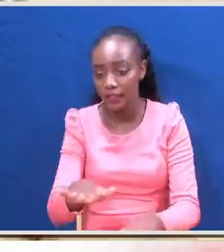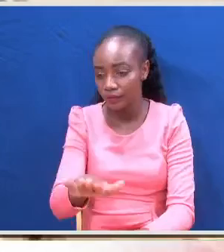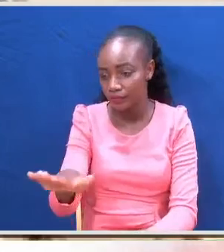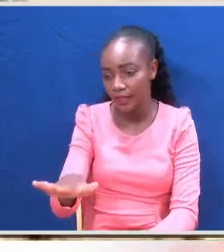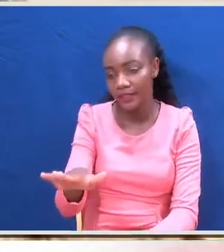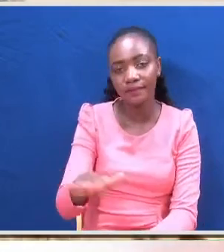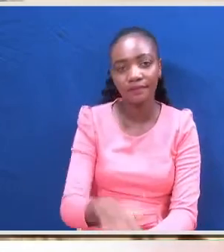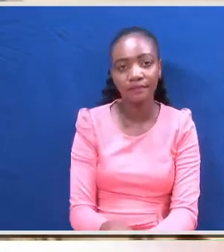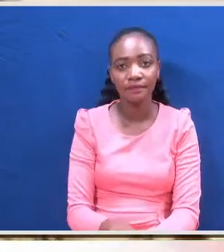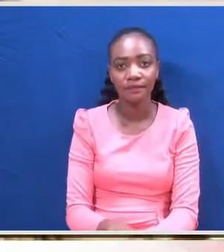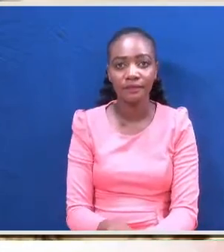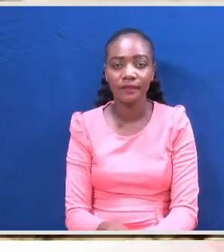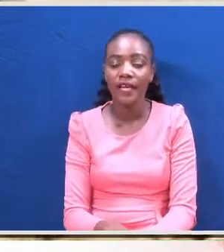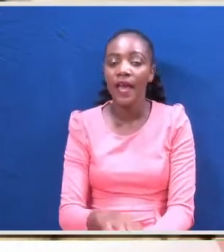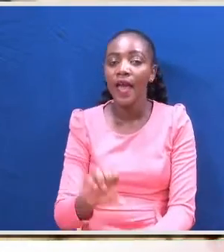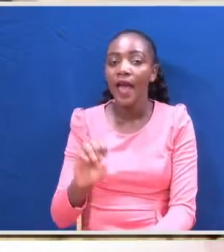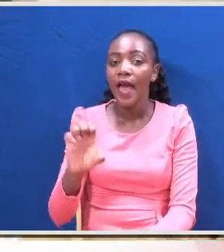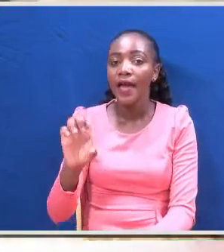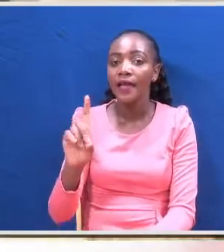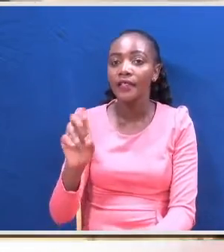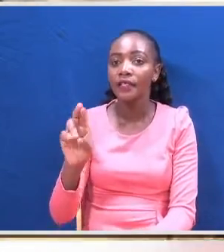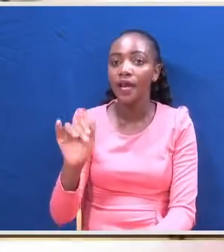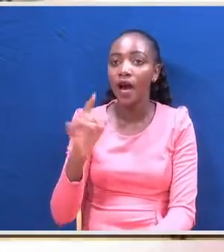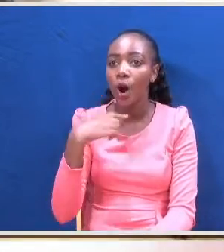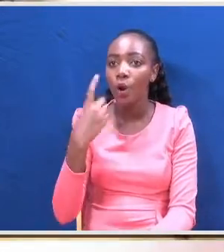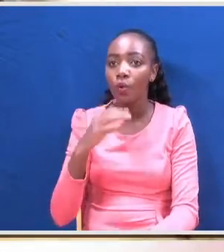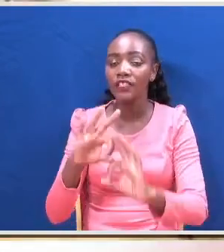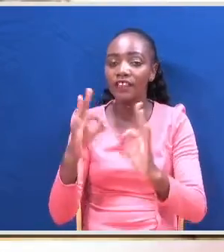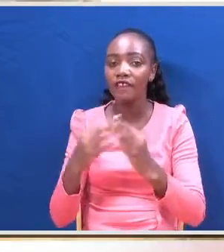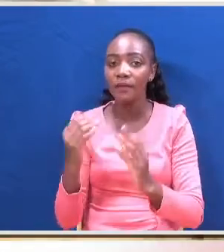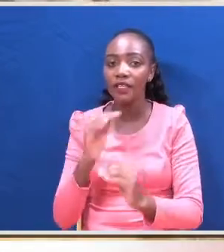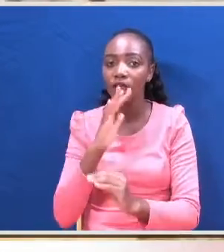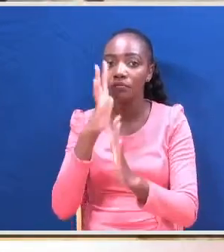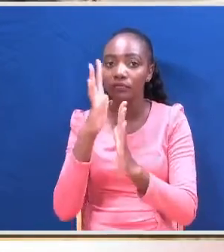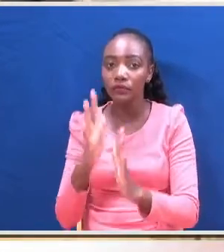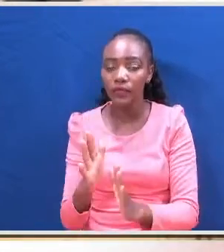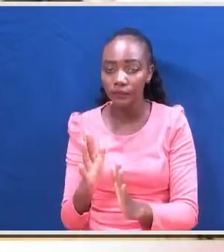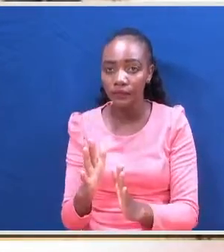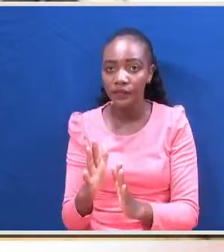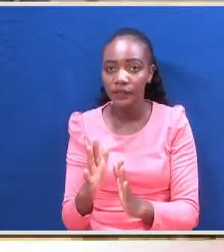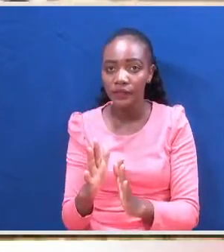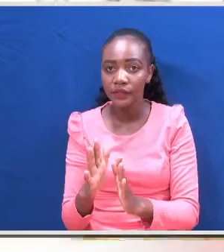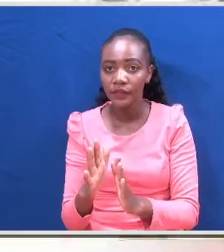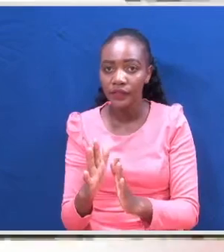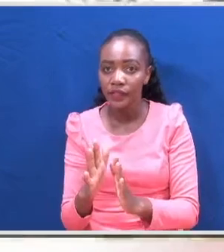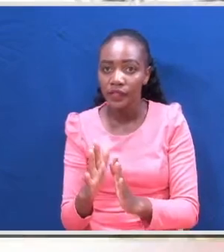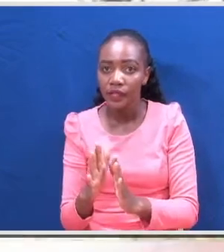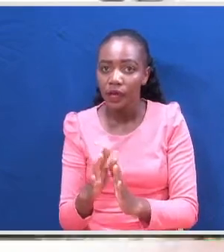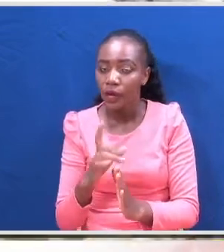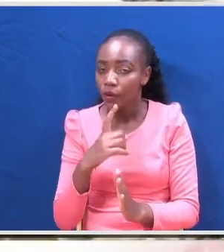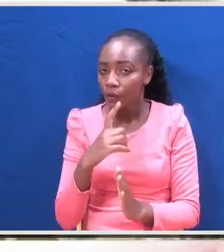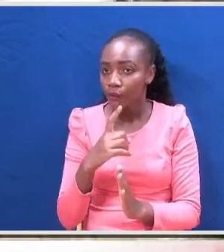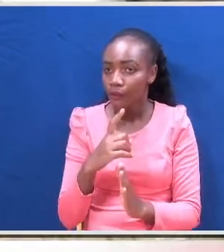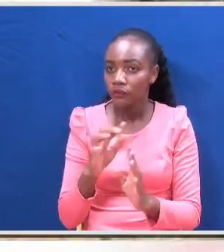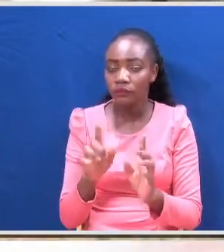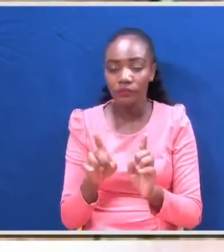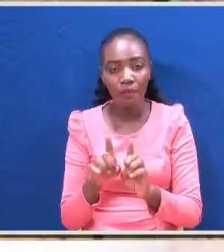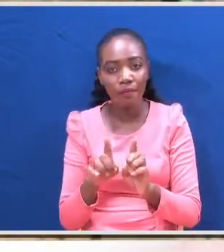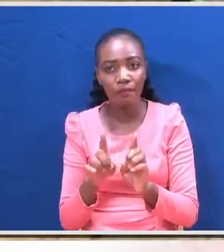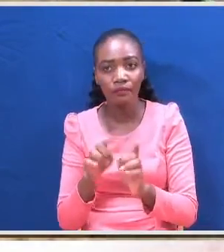Hata hivyo, Edna Chabon, msemaji wa familia mwenda zake Paul Kipchabas aliyeaga tarehe 23 mwezi